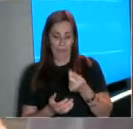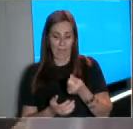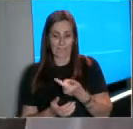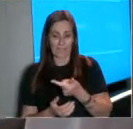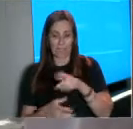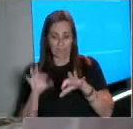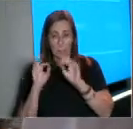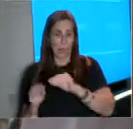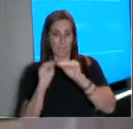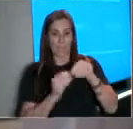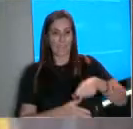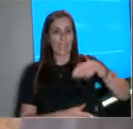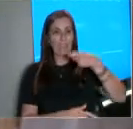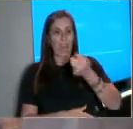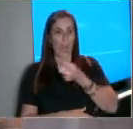ללא מעט שנים.